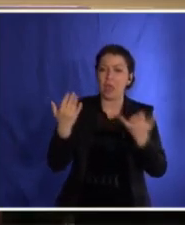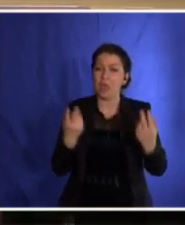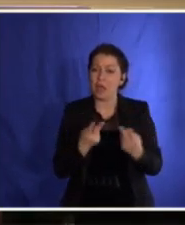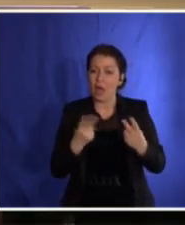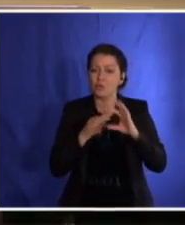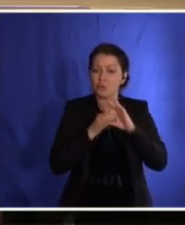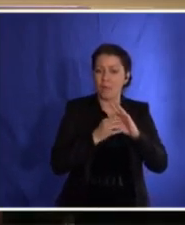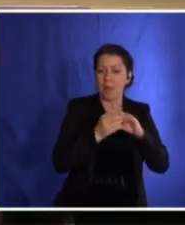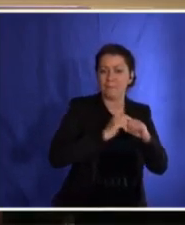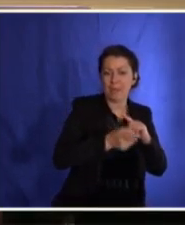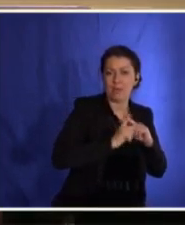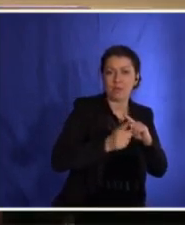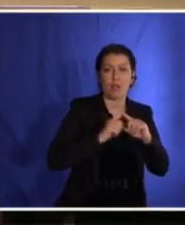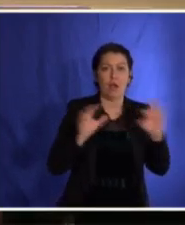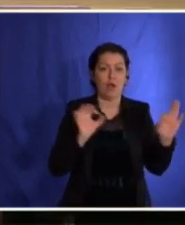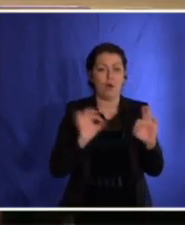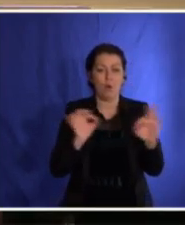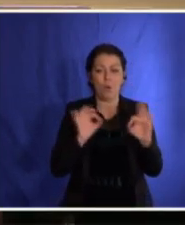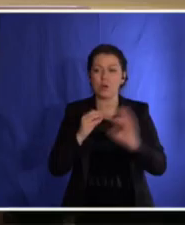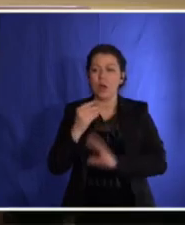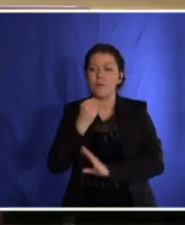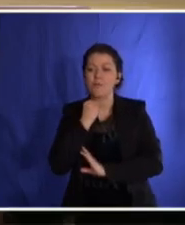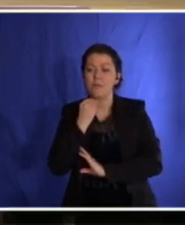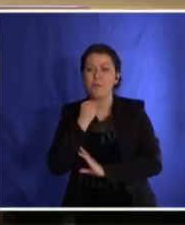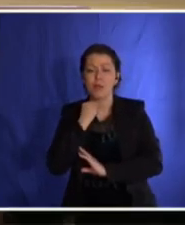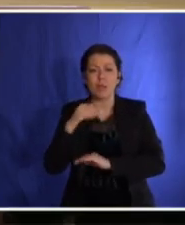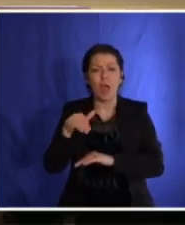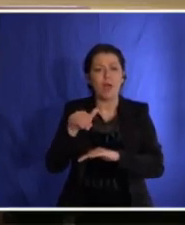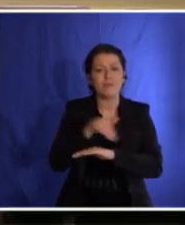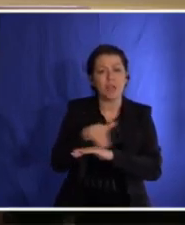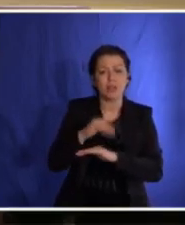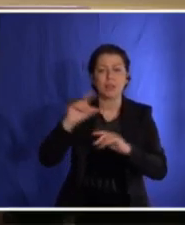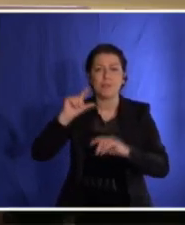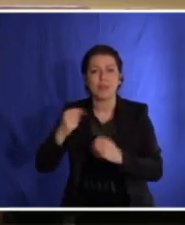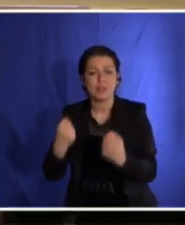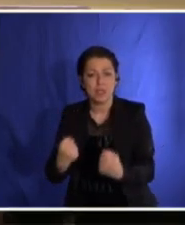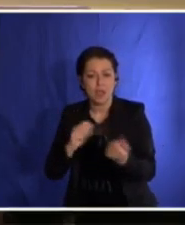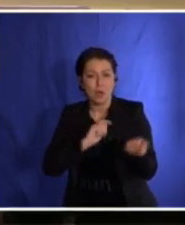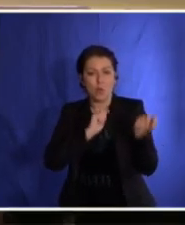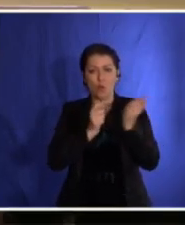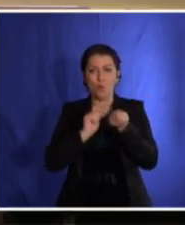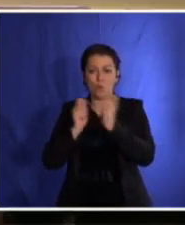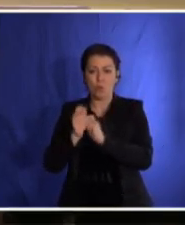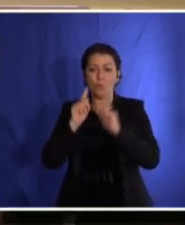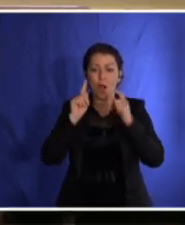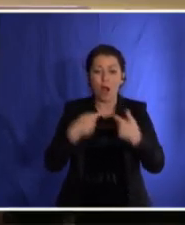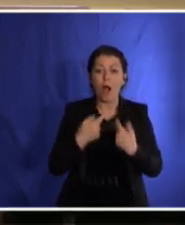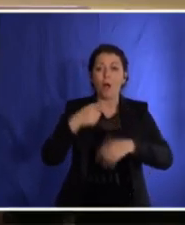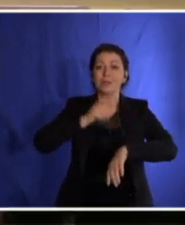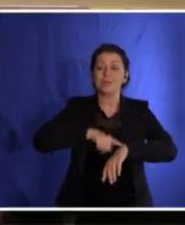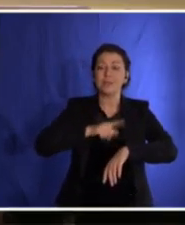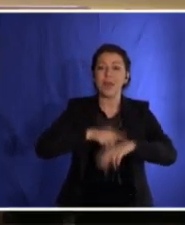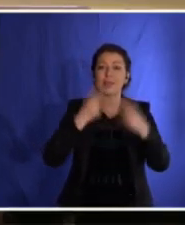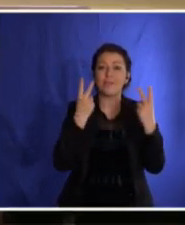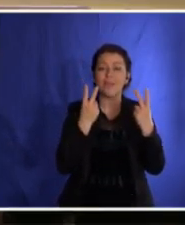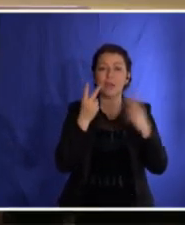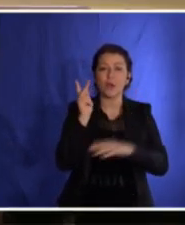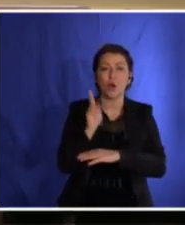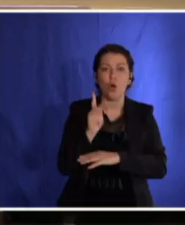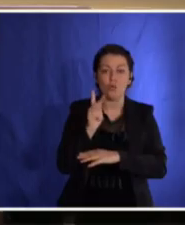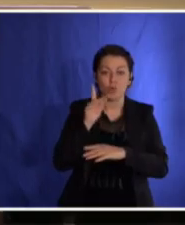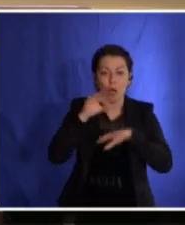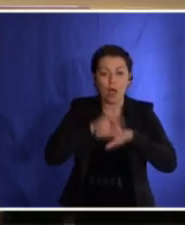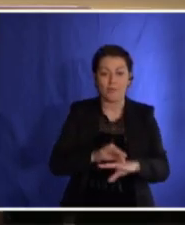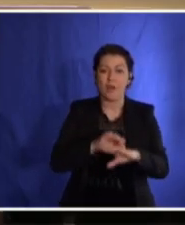gegangen ist, um die dementsprechende bedarfsorientierte Mindestsicherung zu reformieren, auch um das Zeitwertkonto einzubringen, werden wir uns auch in